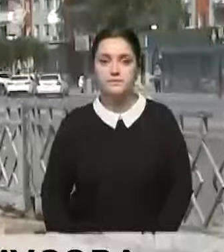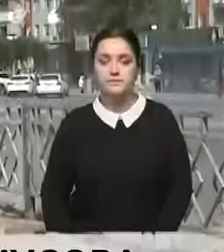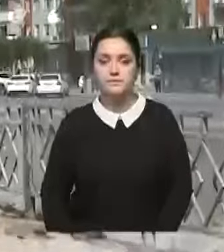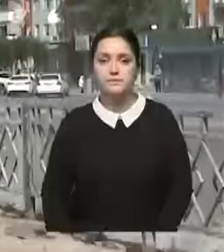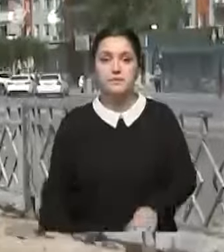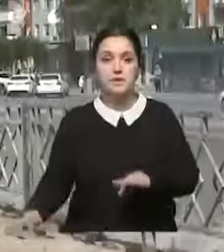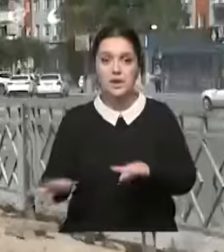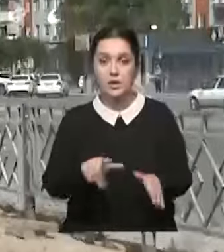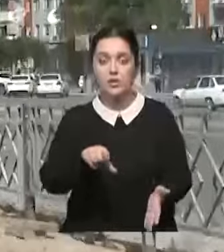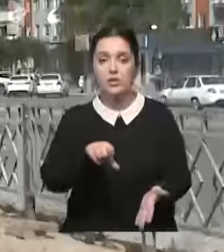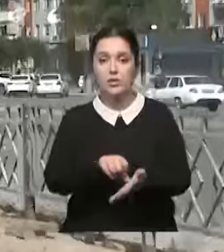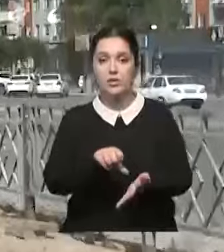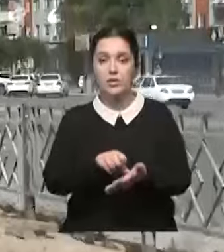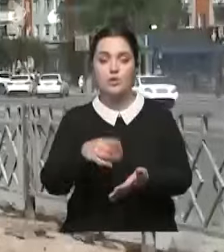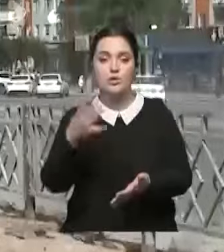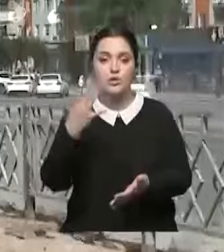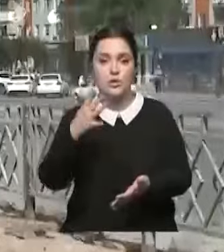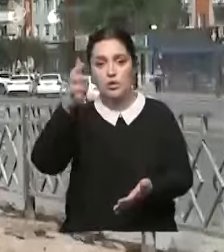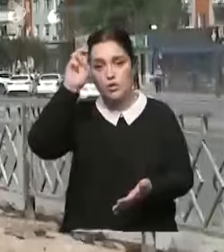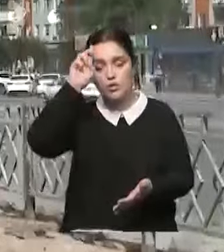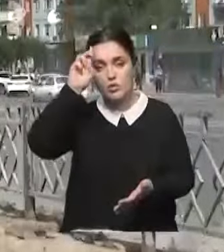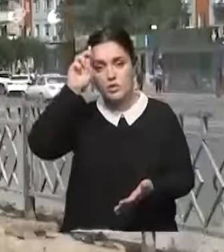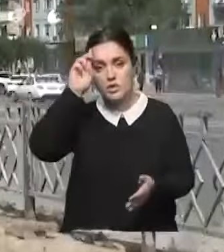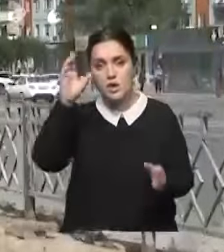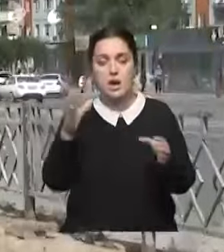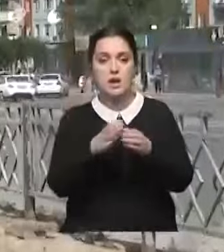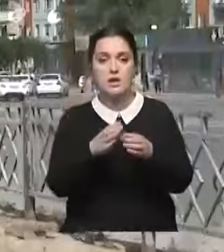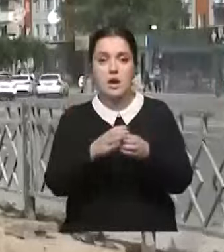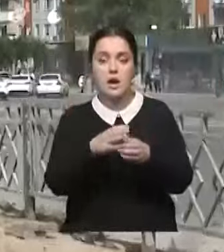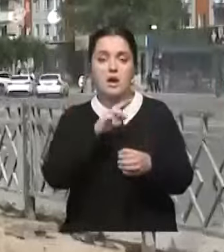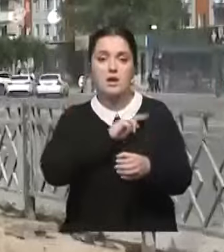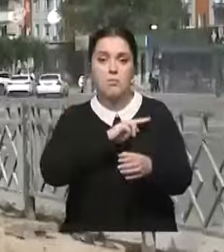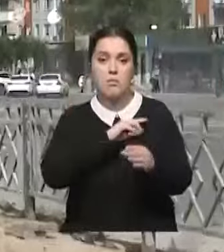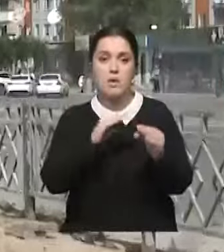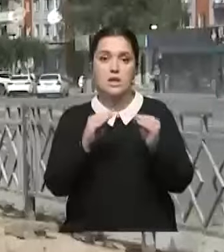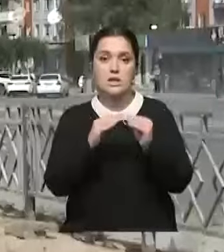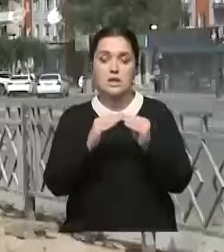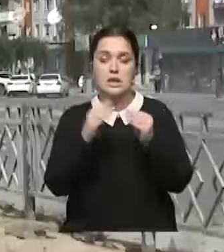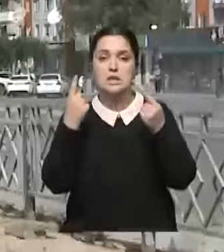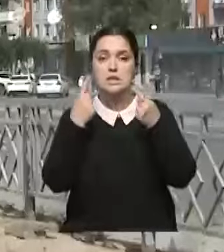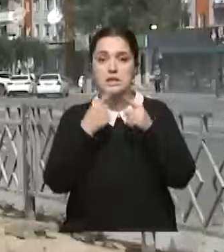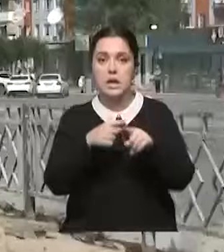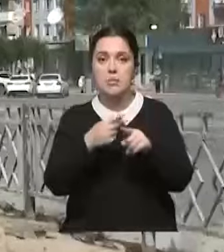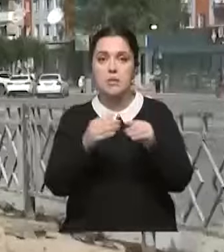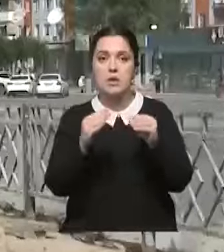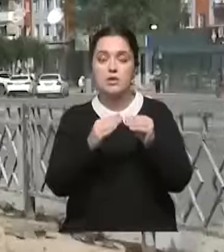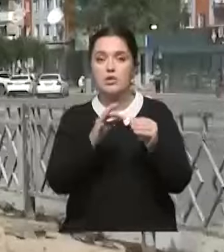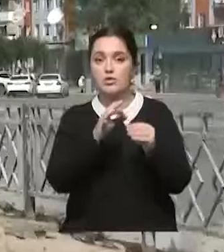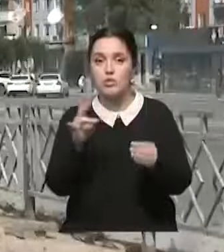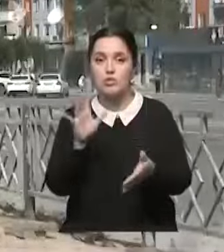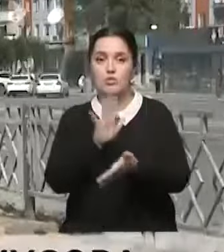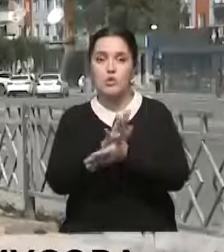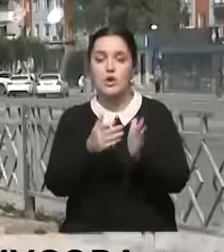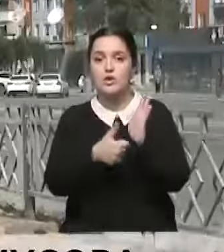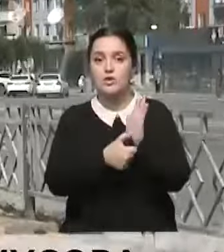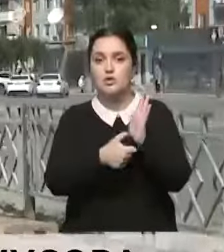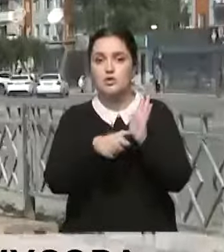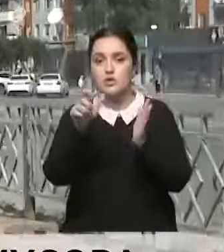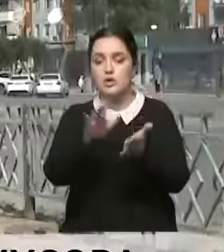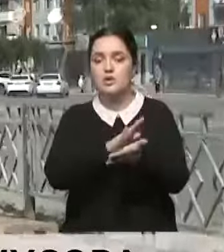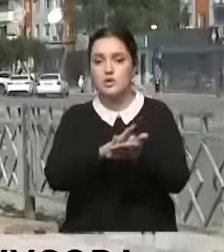В акции задействованы около 40 государственных организаций. Работают 10 инженер-техники, вывезли 10 тонн мусора. Примерно 600 человек